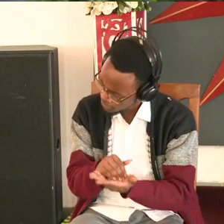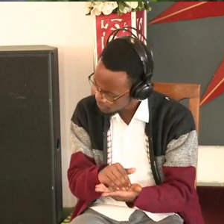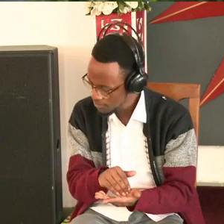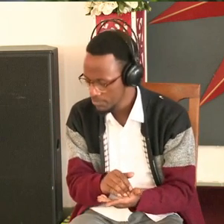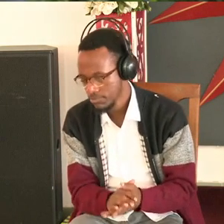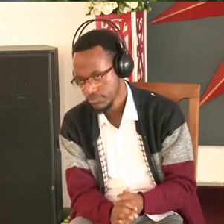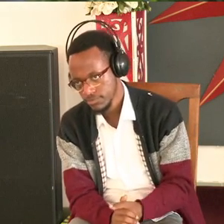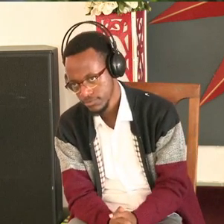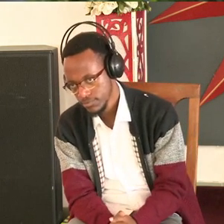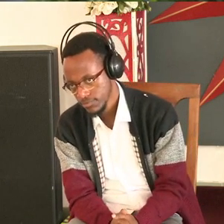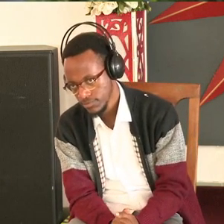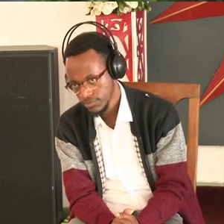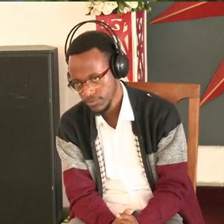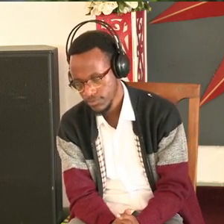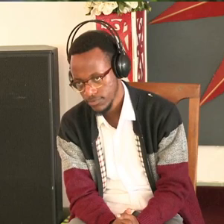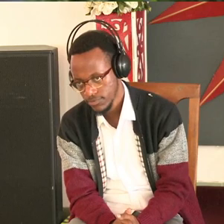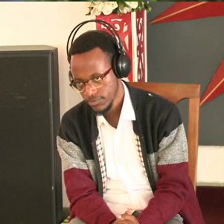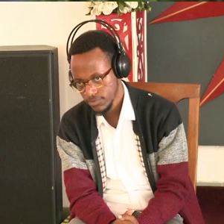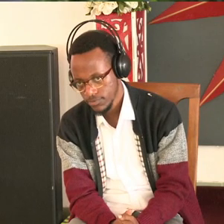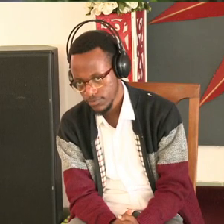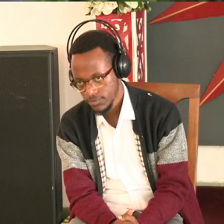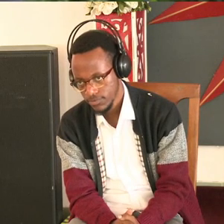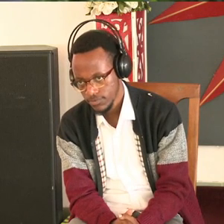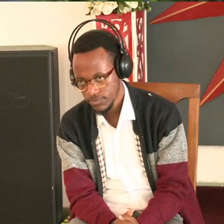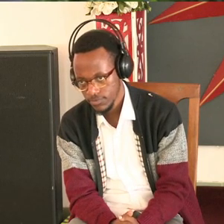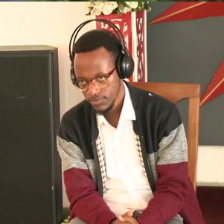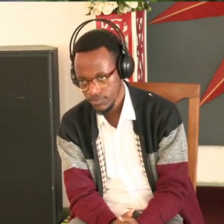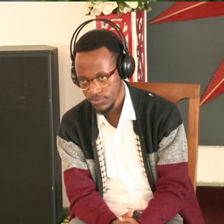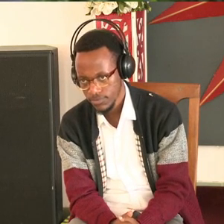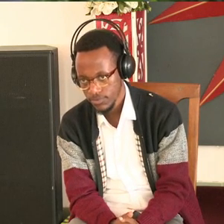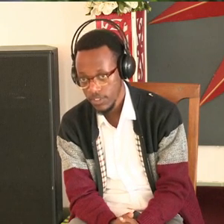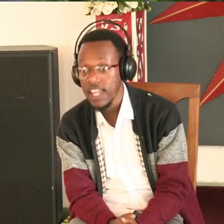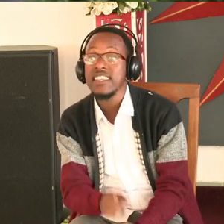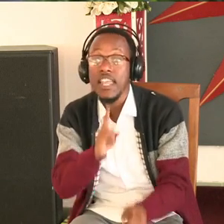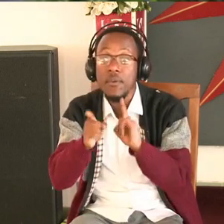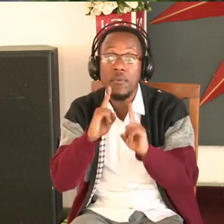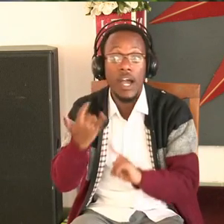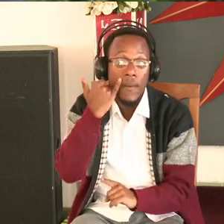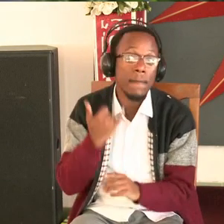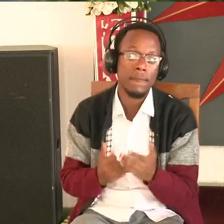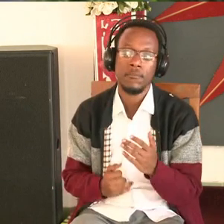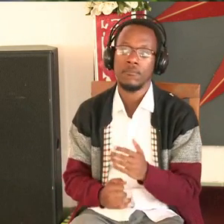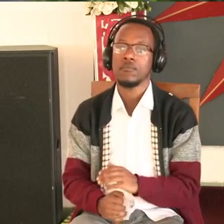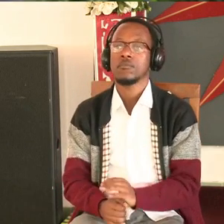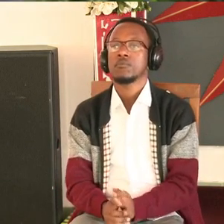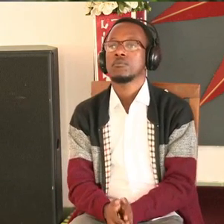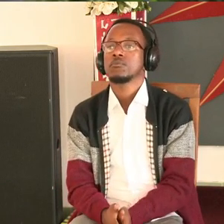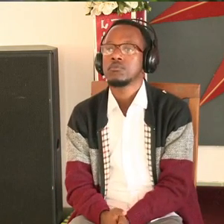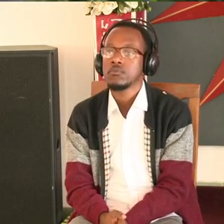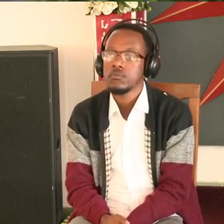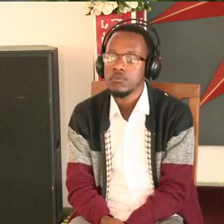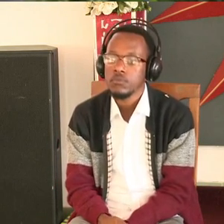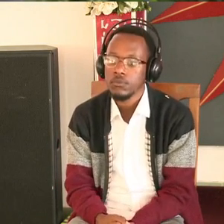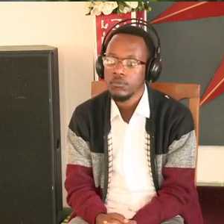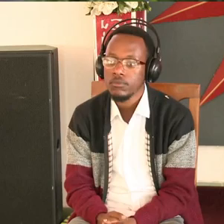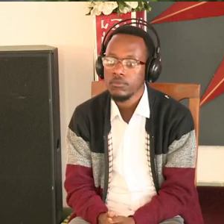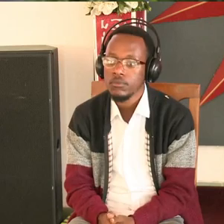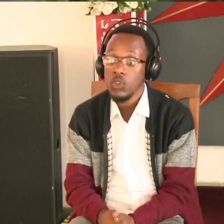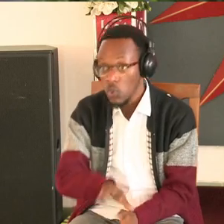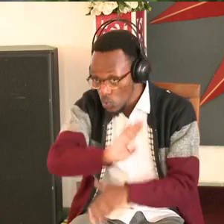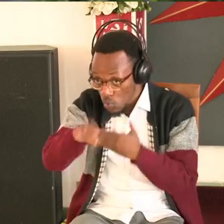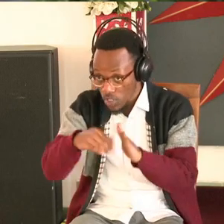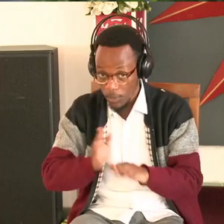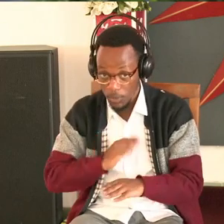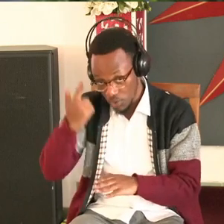kongera gucyaha inshuro imwe. Très sérieusement. Kandi ndabivuga n'agaciro gakomeye. Twese